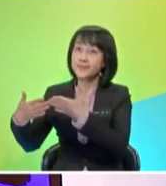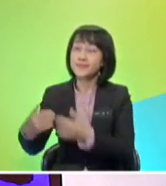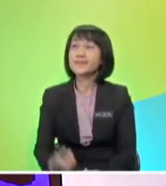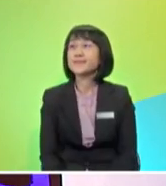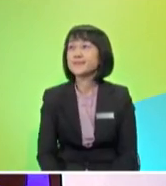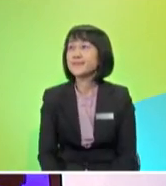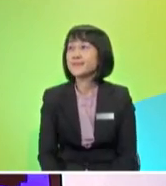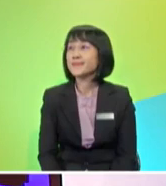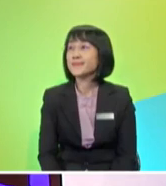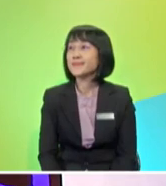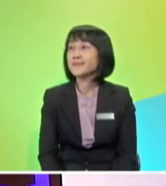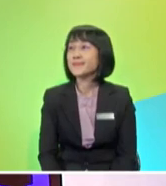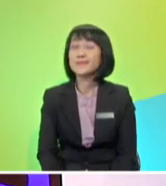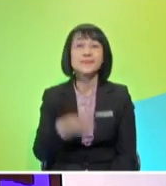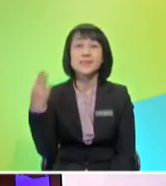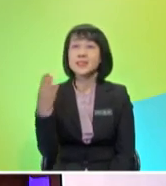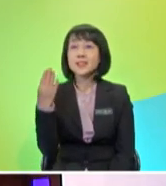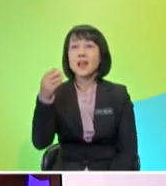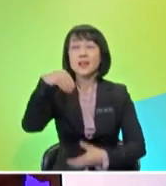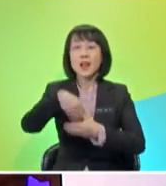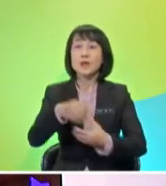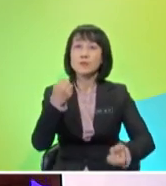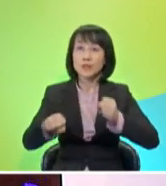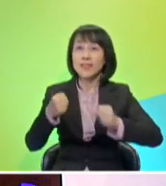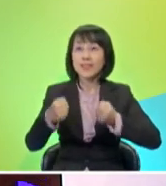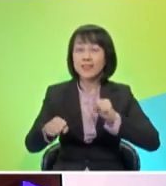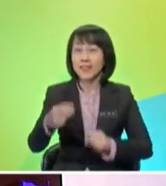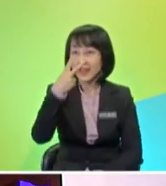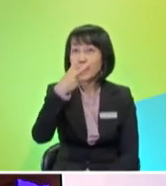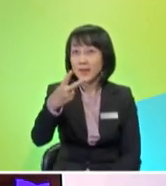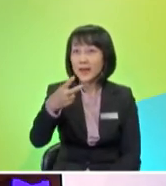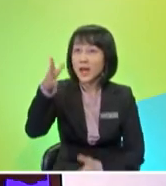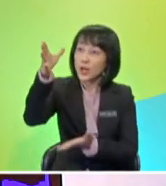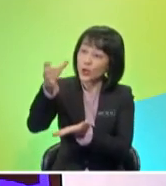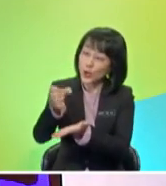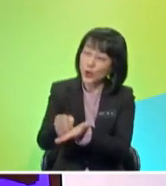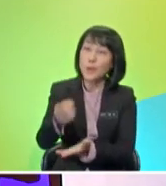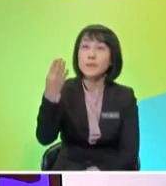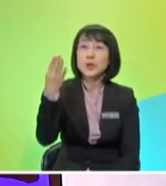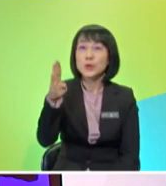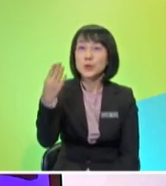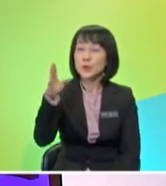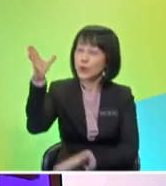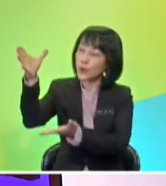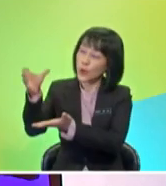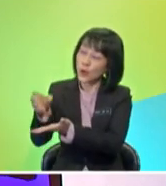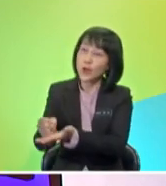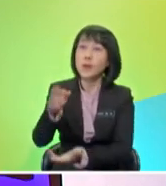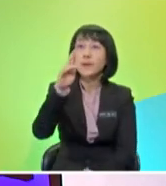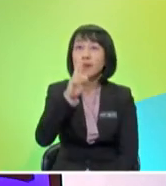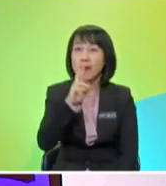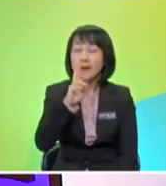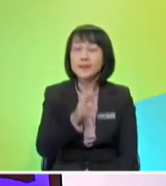pun biasalah dalam sukan di sekolah kan kita akan jumpa ni. Ada kon biru, ada kon merah. Okey.